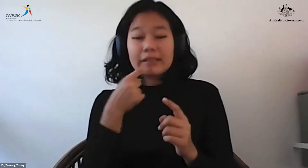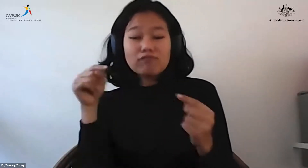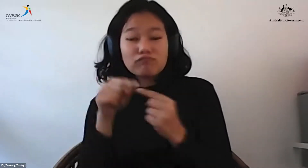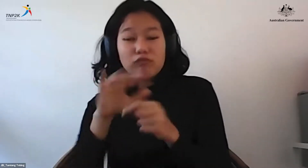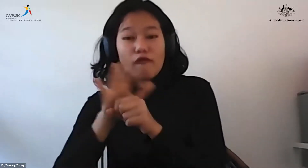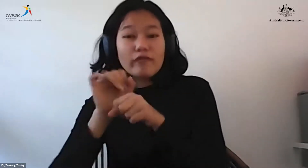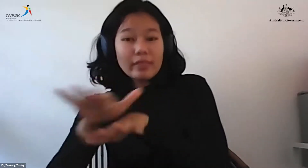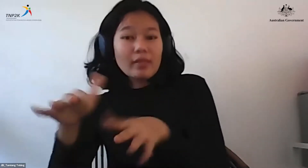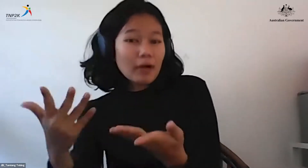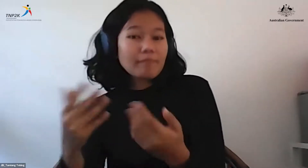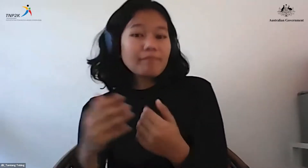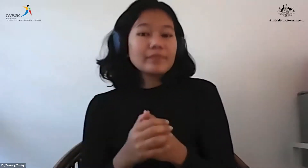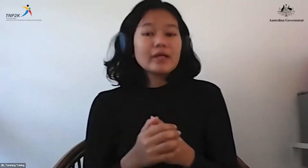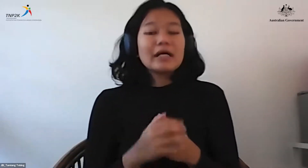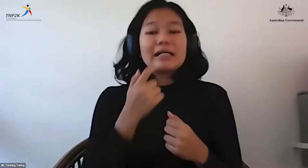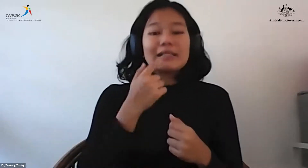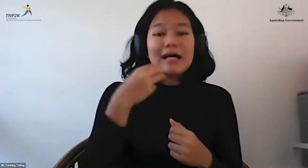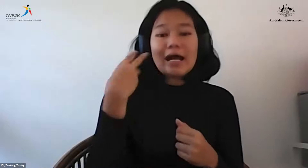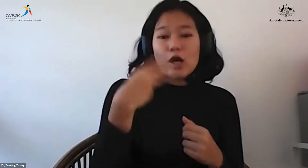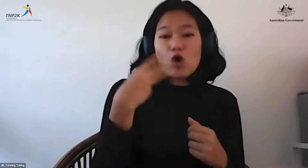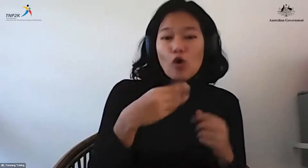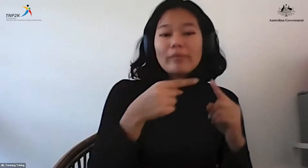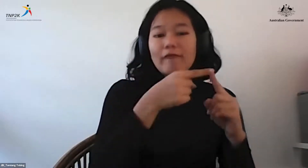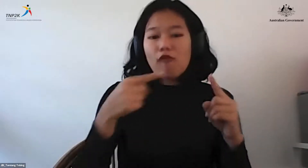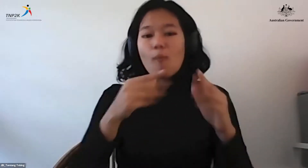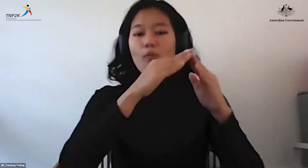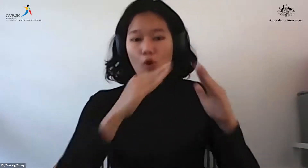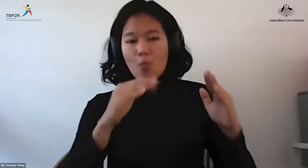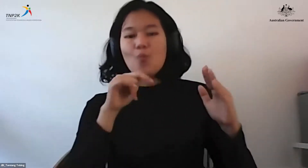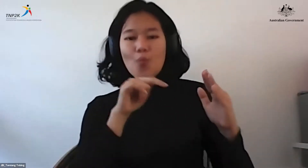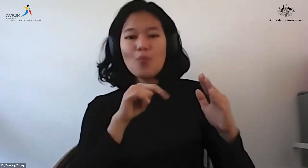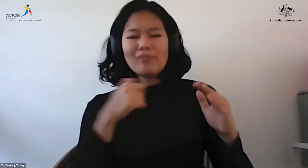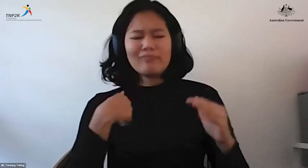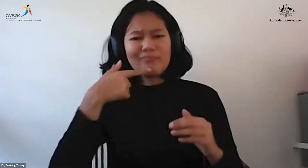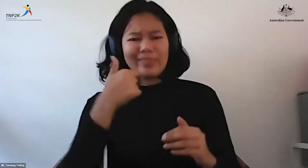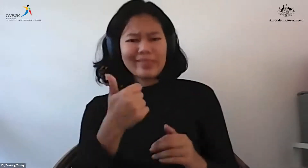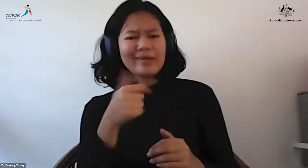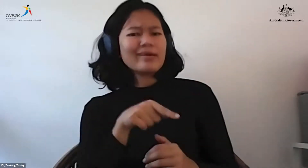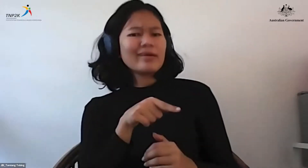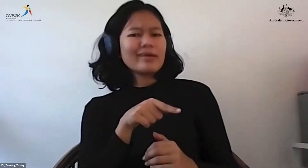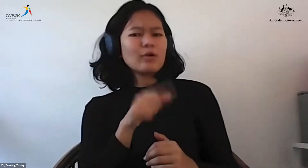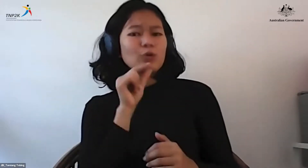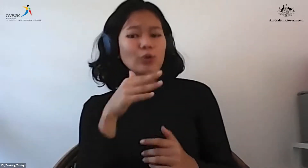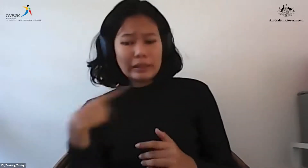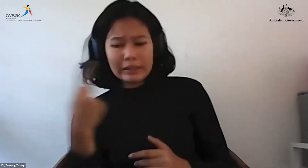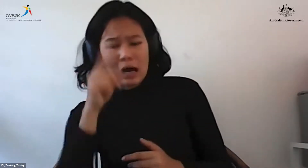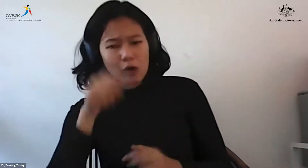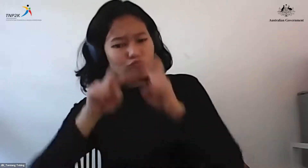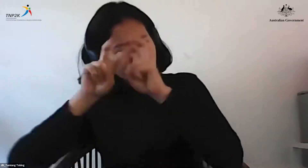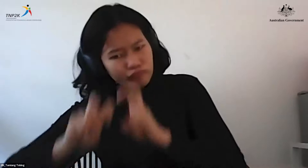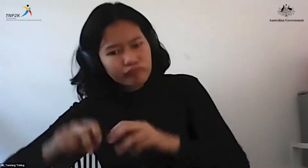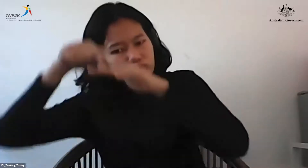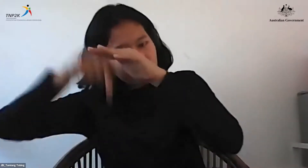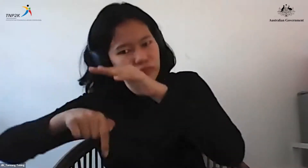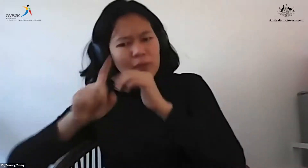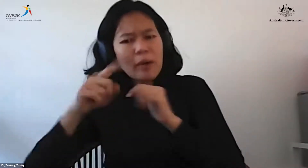work economy from home ya. Ini saya kira penting untuk kita kaji lebih lanjut, apalagi ini kayaknya